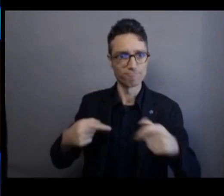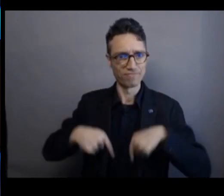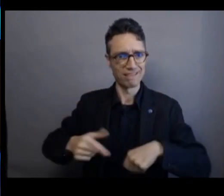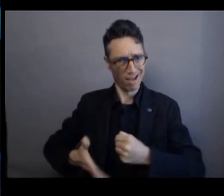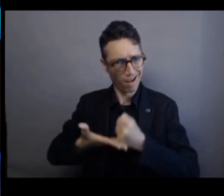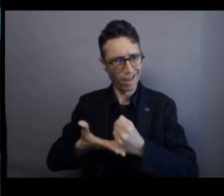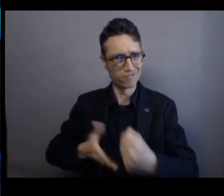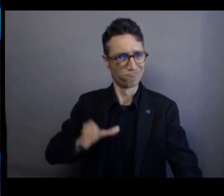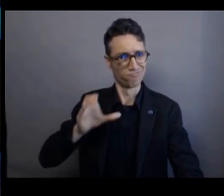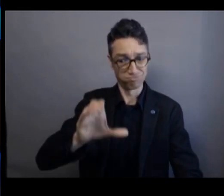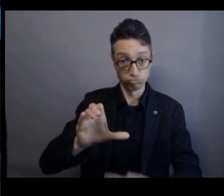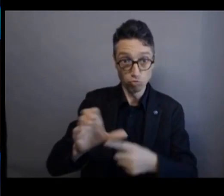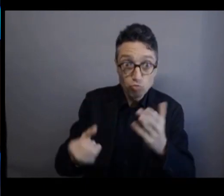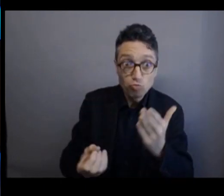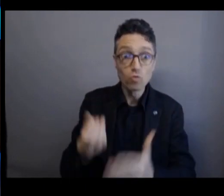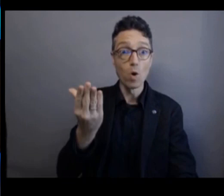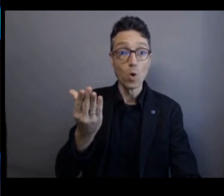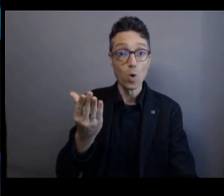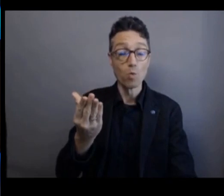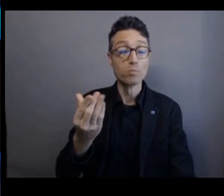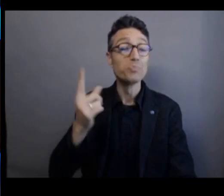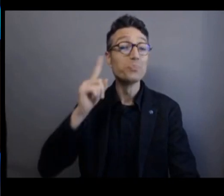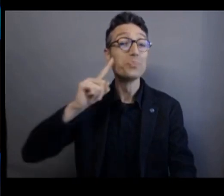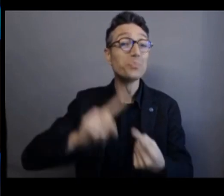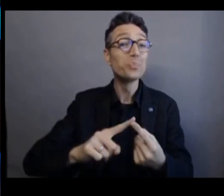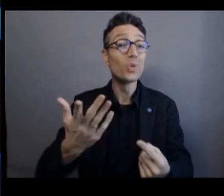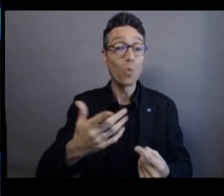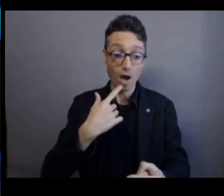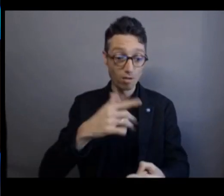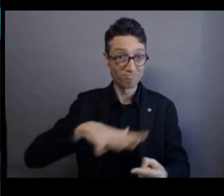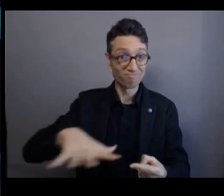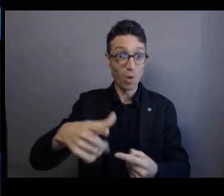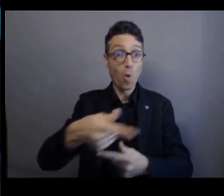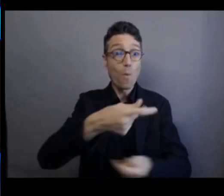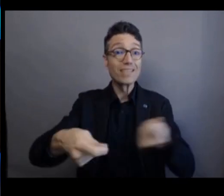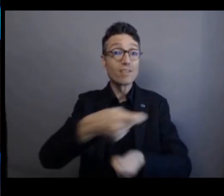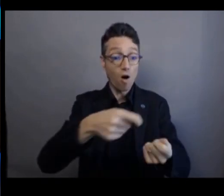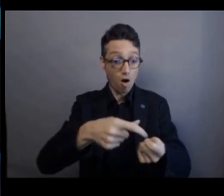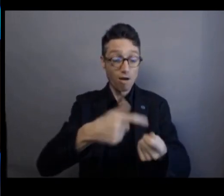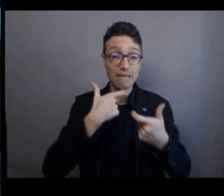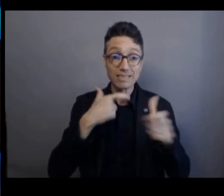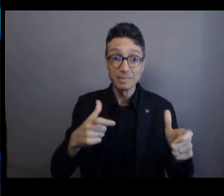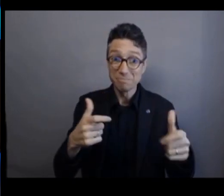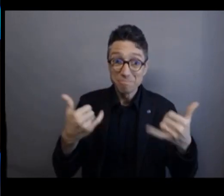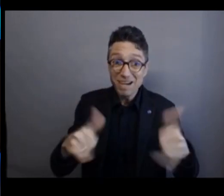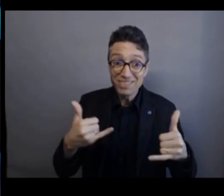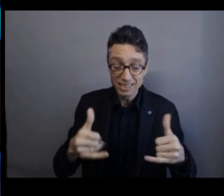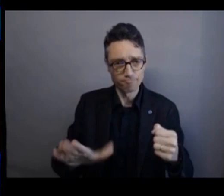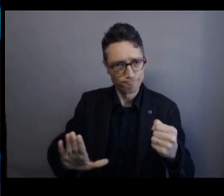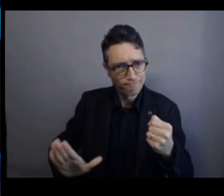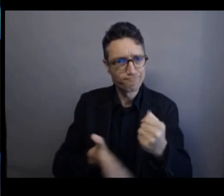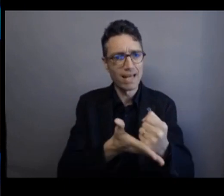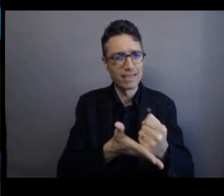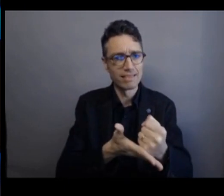permettre à tous ces commerçants qui ne sont pas encore en accessibilité de se mettre en accessibilité, d'acheter des dispositifs comme les